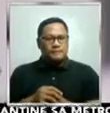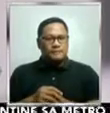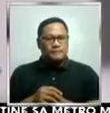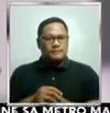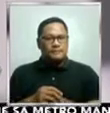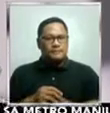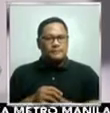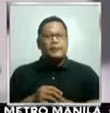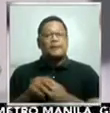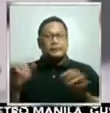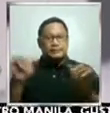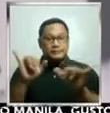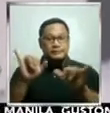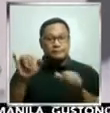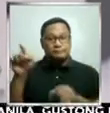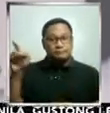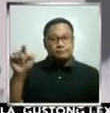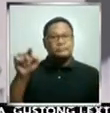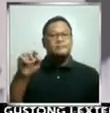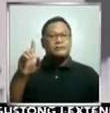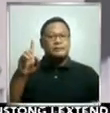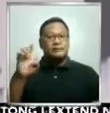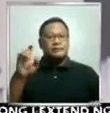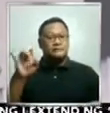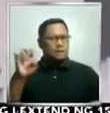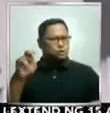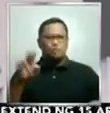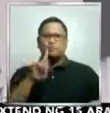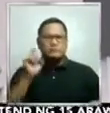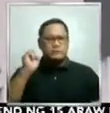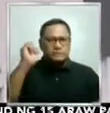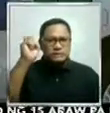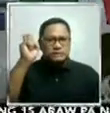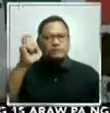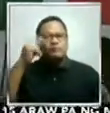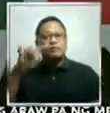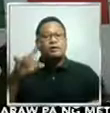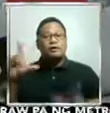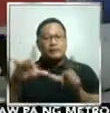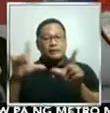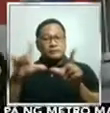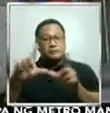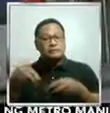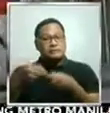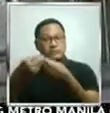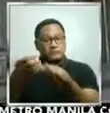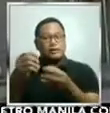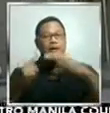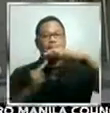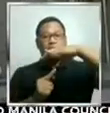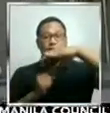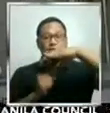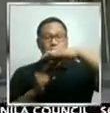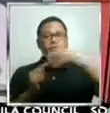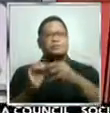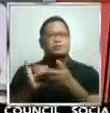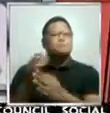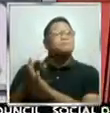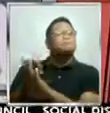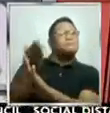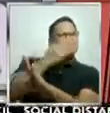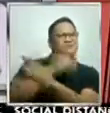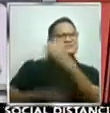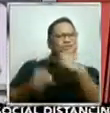Sabi pa ni Defensor, naging urgent concern na ang franchise application ng ABS-CBN na noong 2016 pa nakabinbid sa